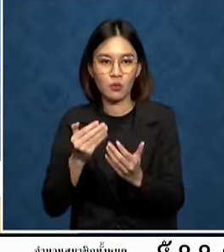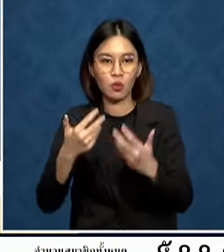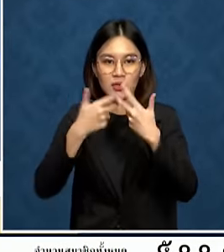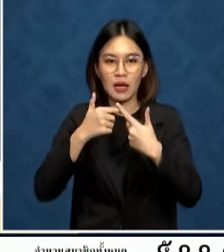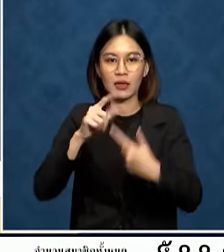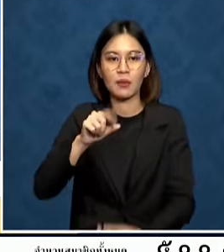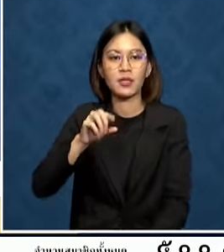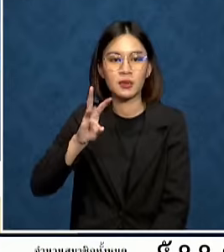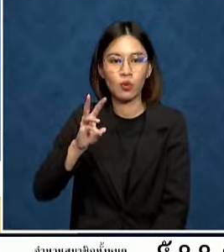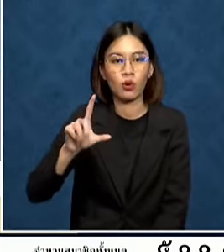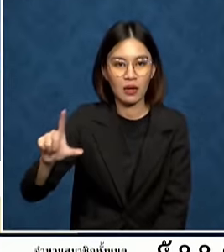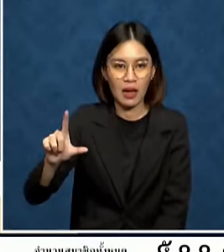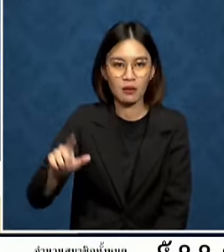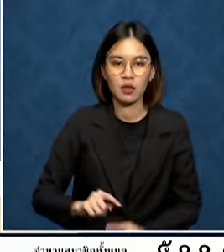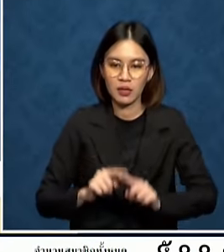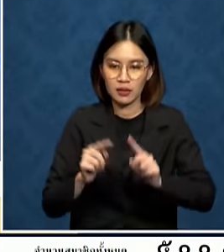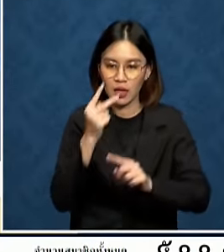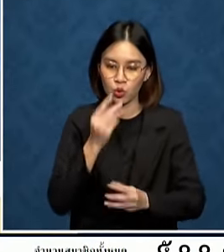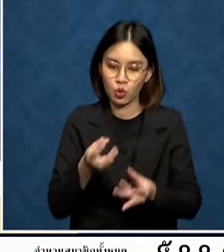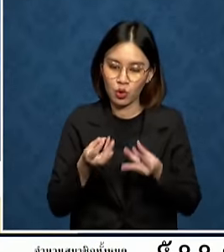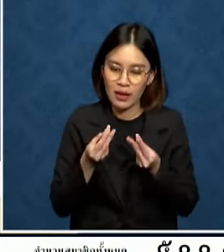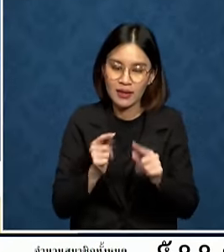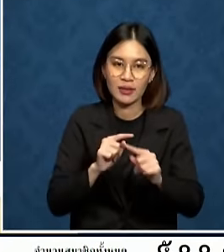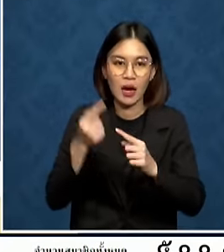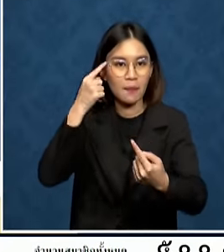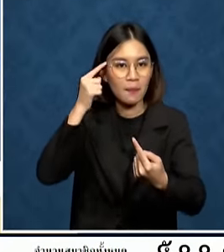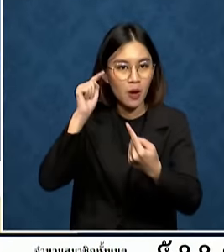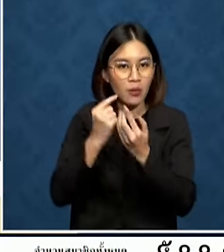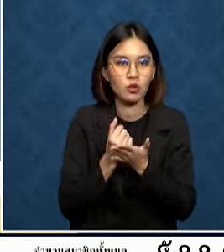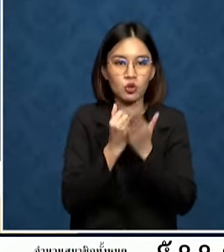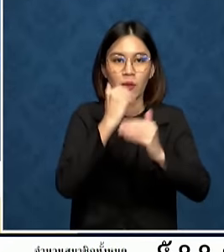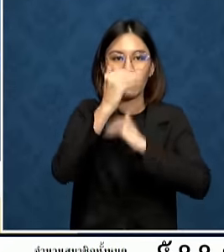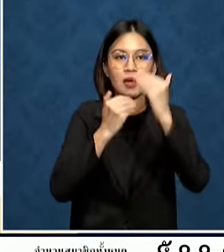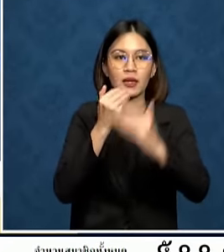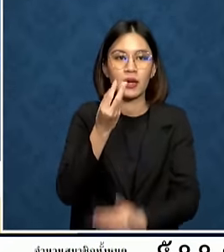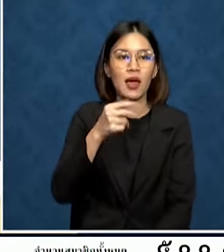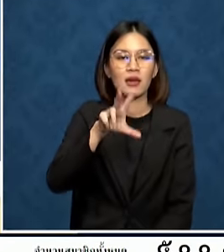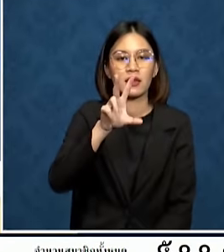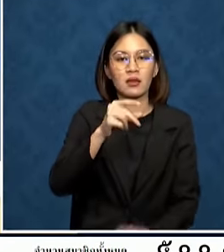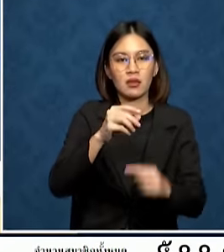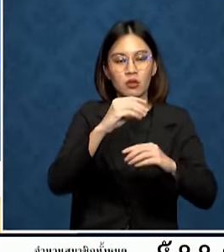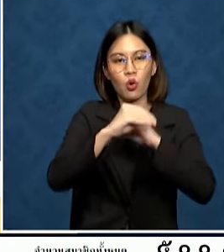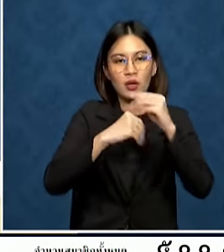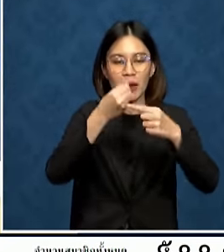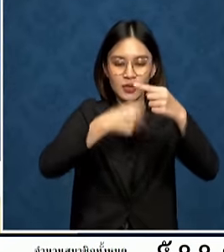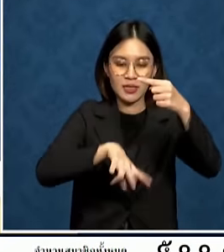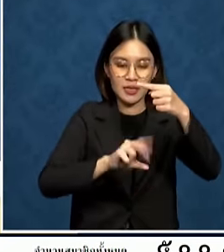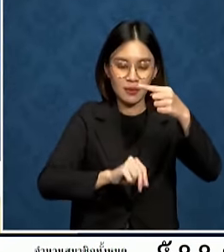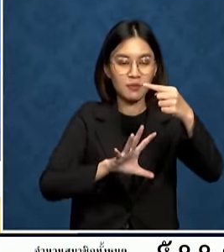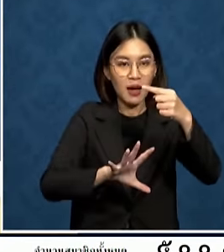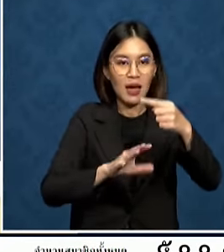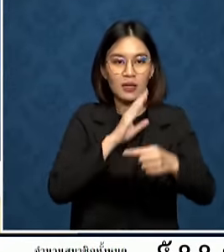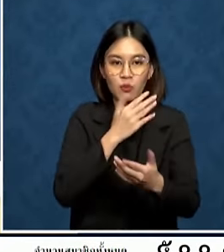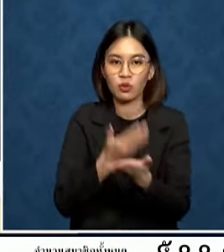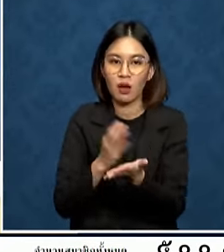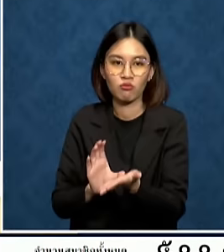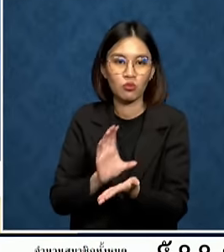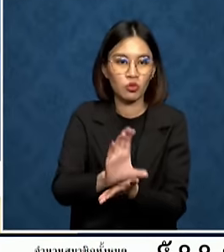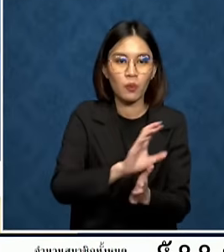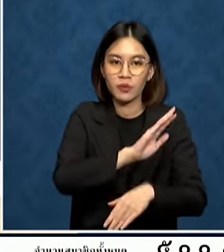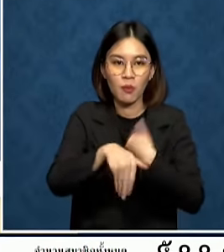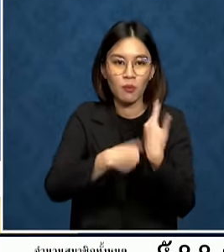26ล้านแต่พอไปดูละเอียดครับมีเป้าหมายช่วยพัฒนาเพียง 35กิจการเรียกว่าหากนำงบทั้งหมดไปช่วยเปลี่ยน